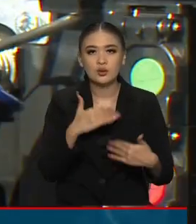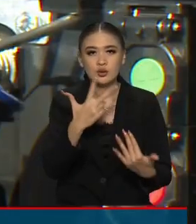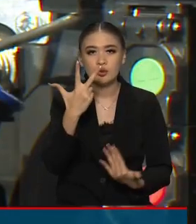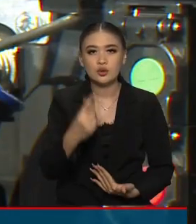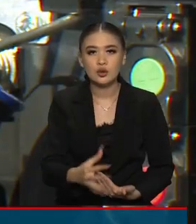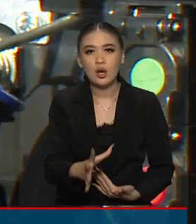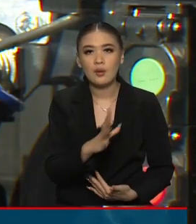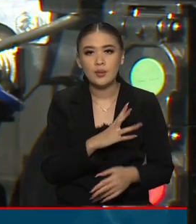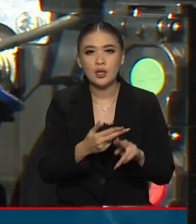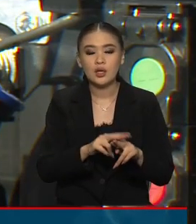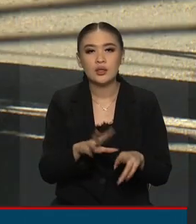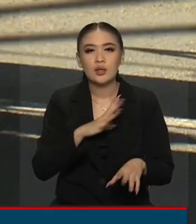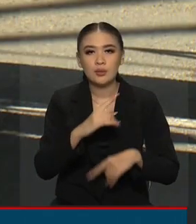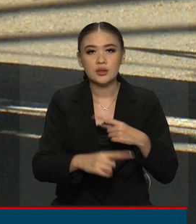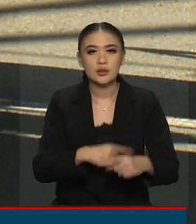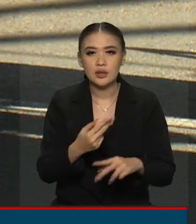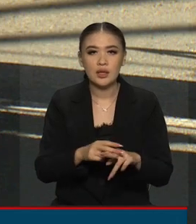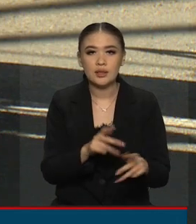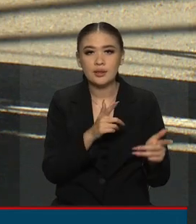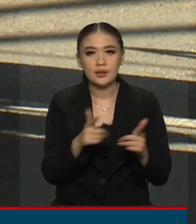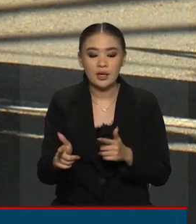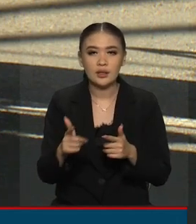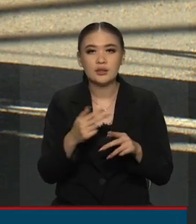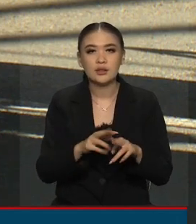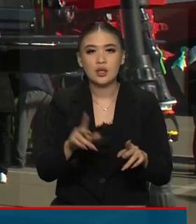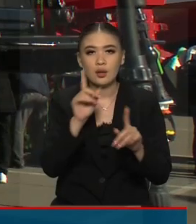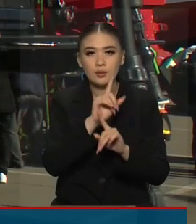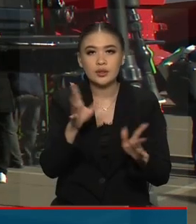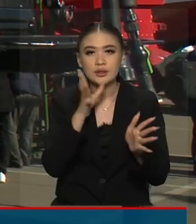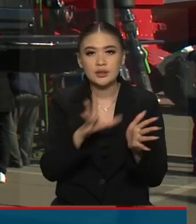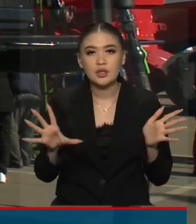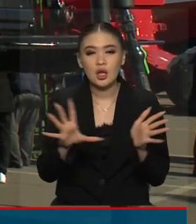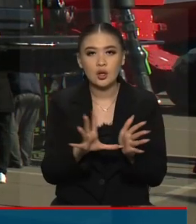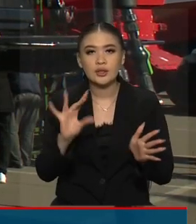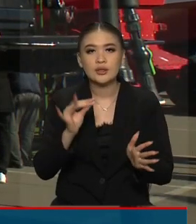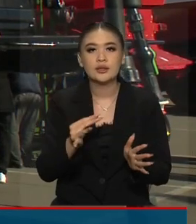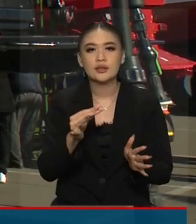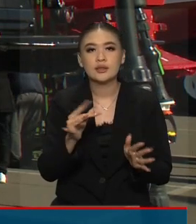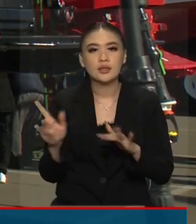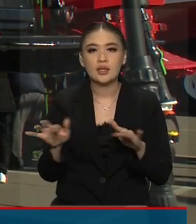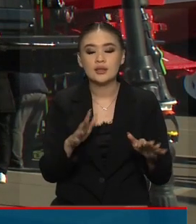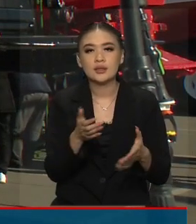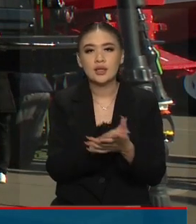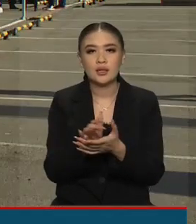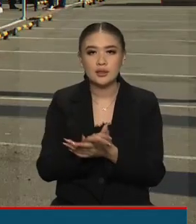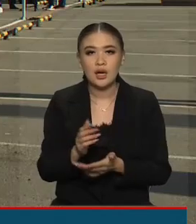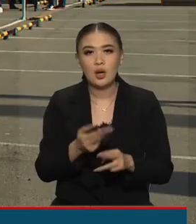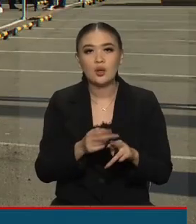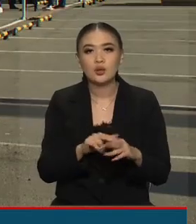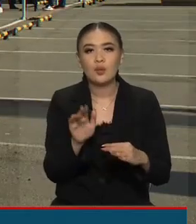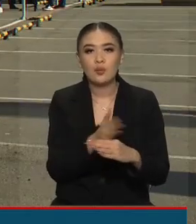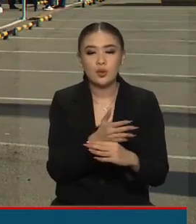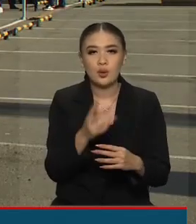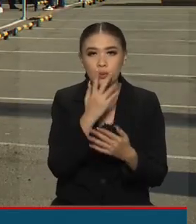бойы отандық тұқым селекциясынан бастап дайын өнімдер, заманауи технологиялар мен техникаларын таныстырады. Одан бөлек